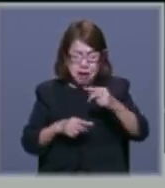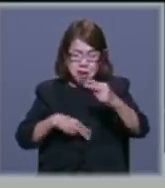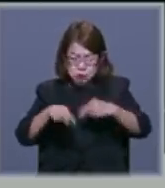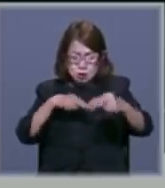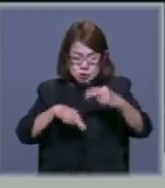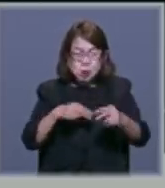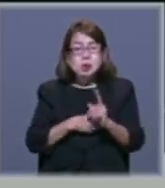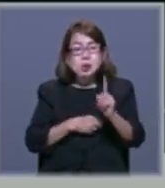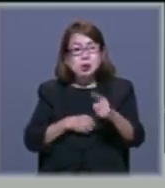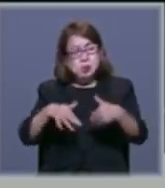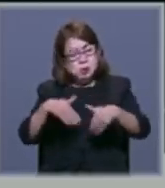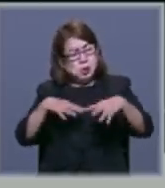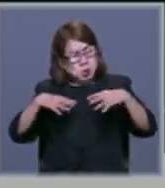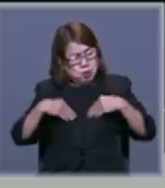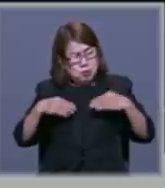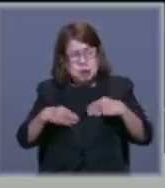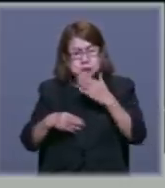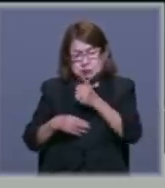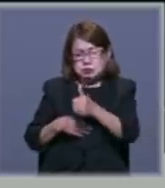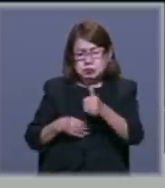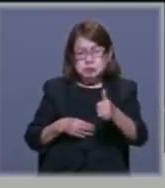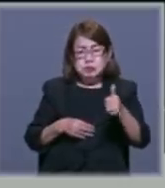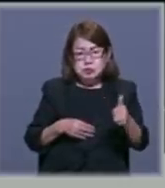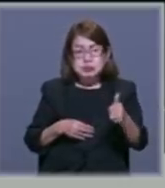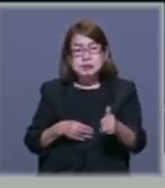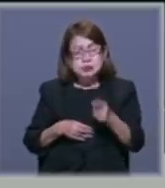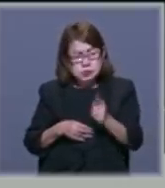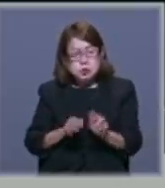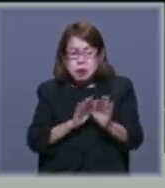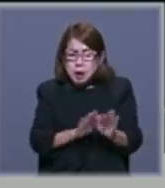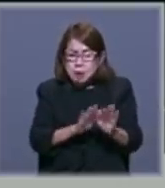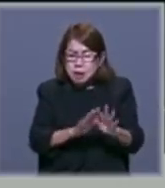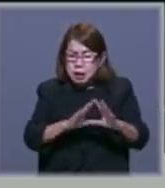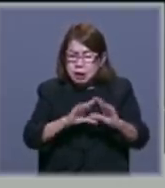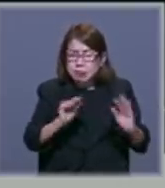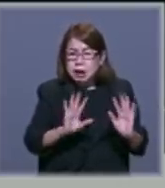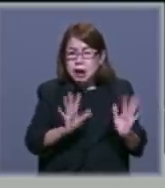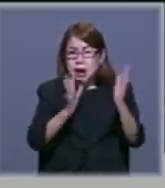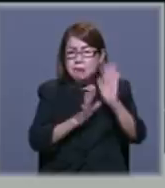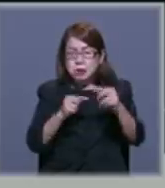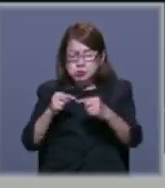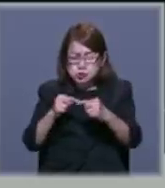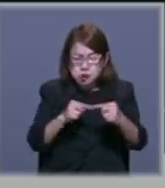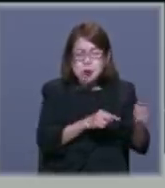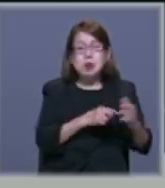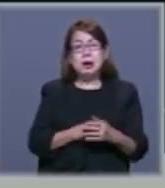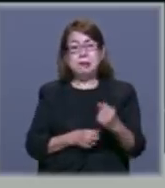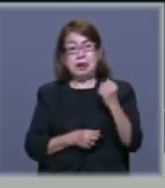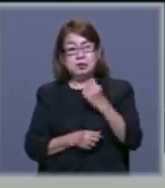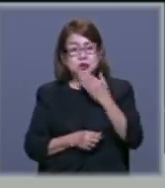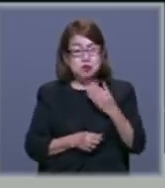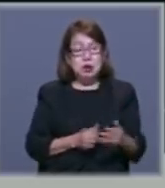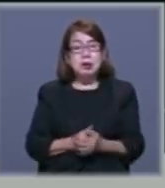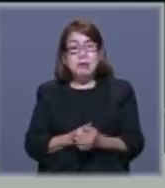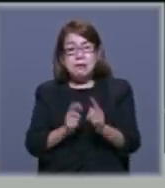มรับนับถือกันว่าดีงามในประเทศไทยอันควรแก่การถนอมรักษาและสืบสานให้มั่นคงต่อไปมิใช่ประเพณีการป